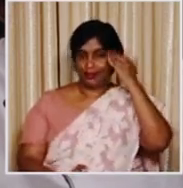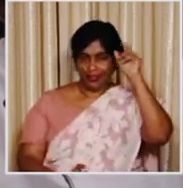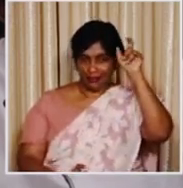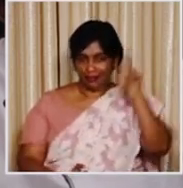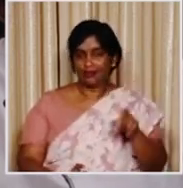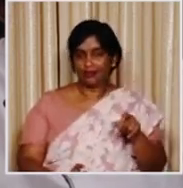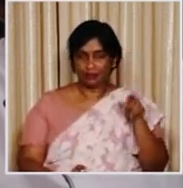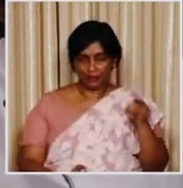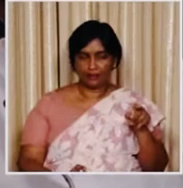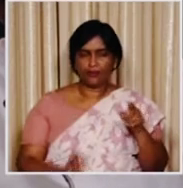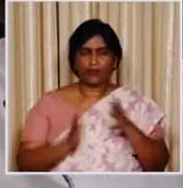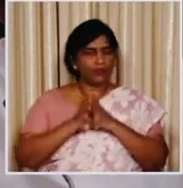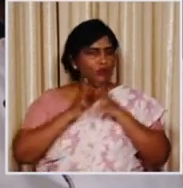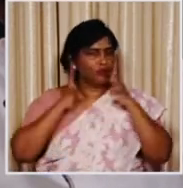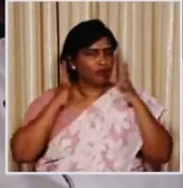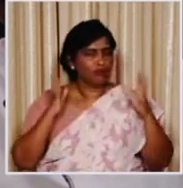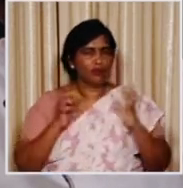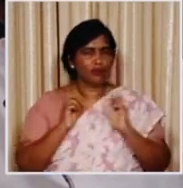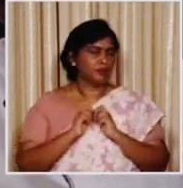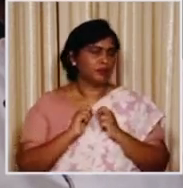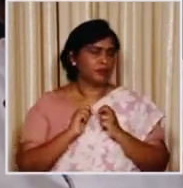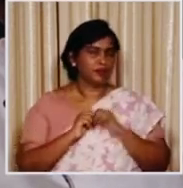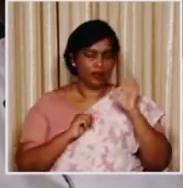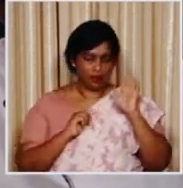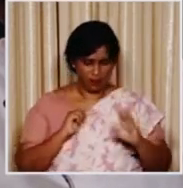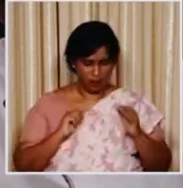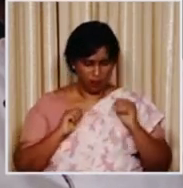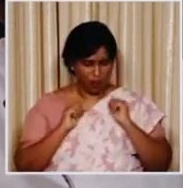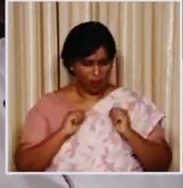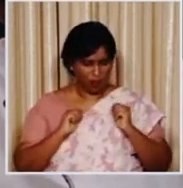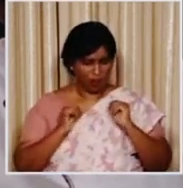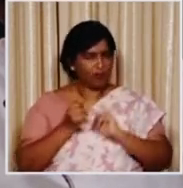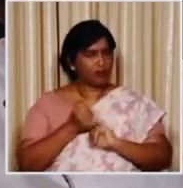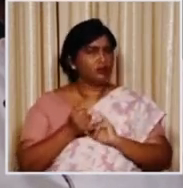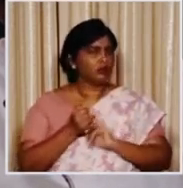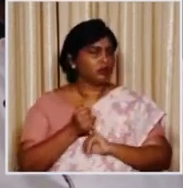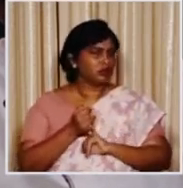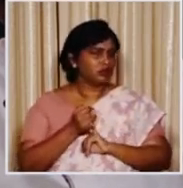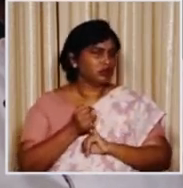පිළිබඳව විශාල ප්‍රහේලිකාවක් තියෙනවා. කුමද්ද වුණේ සාරා